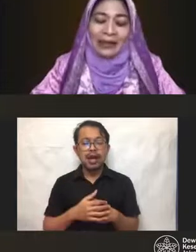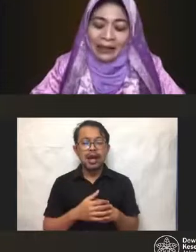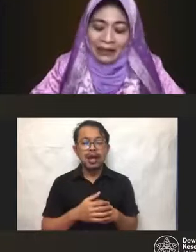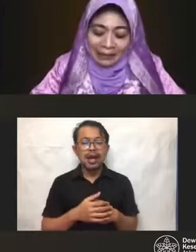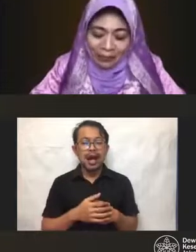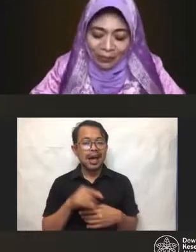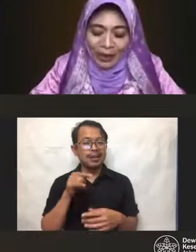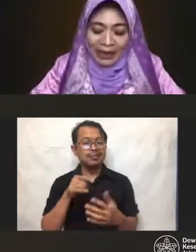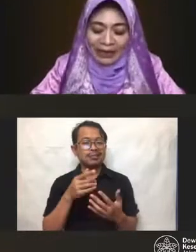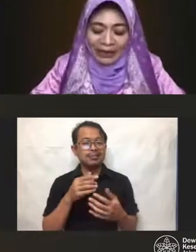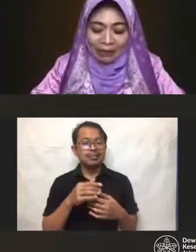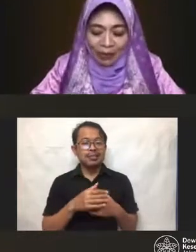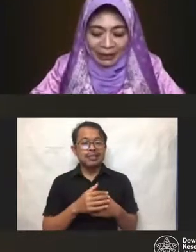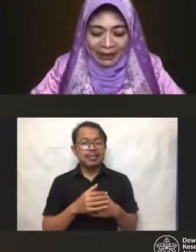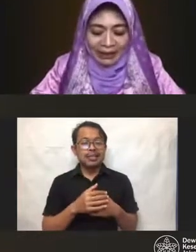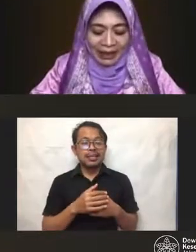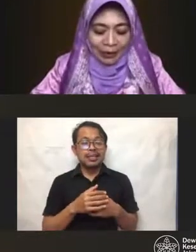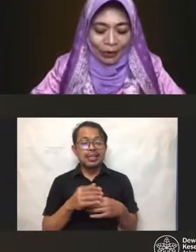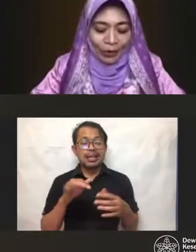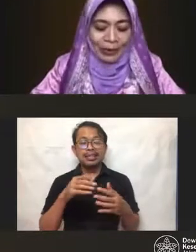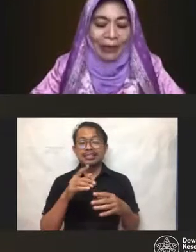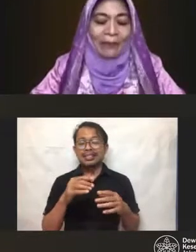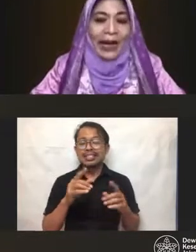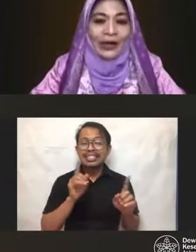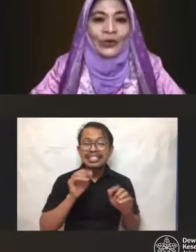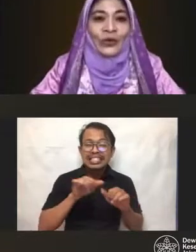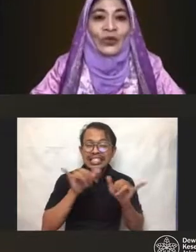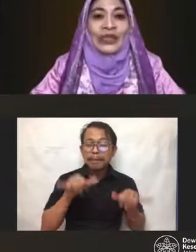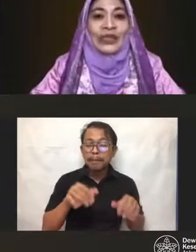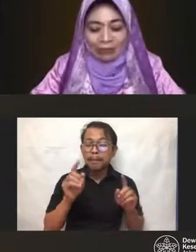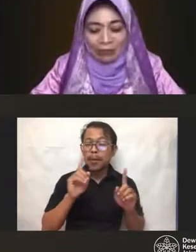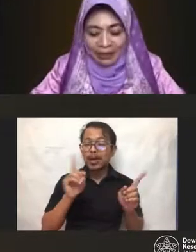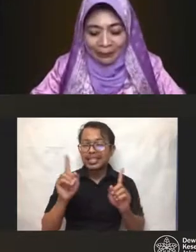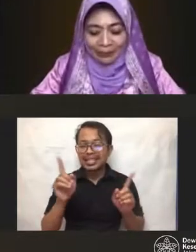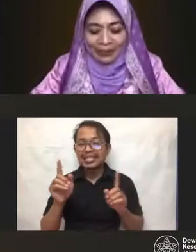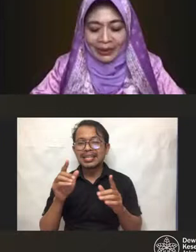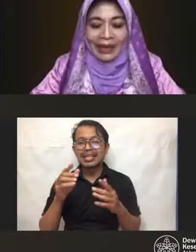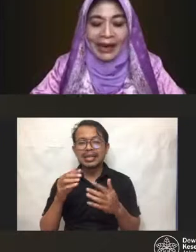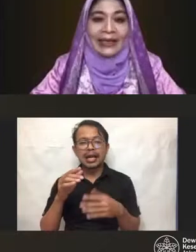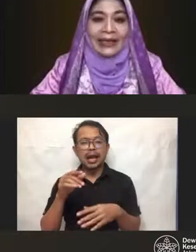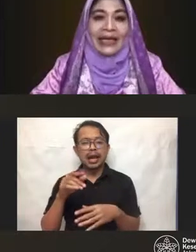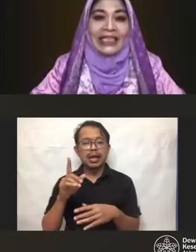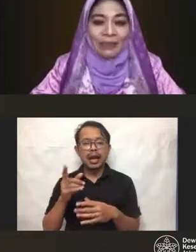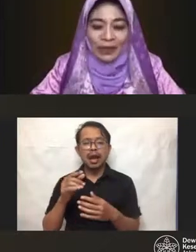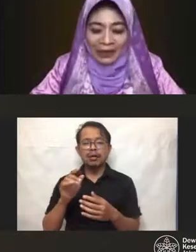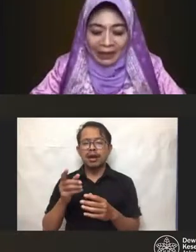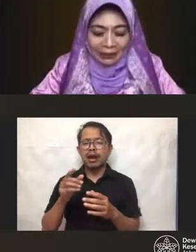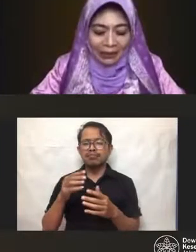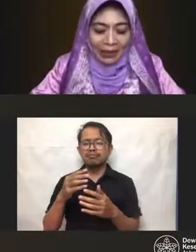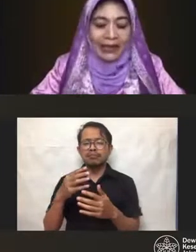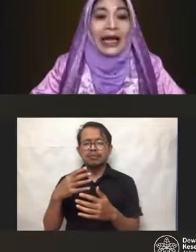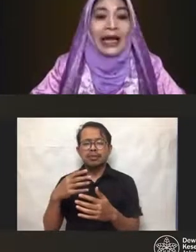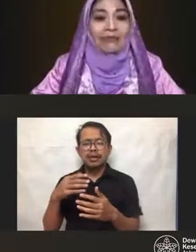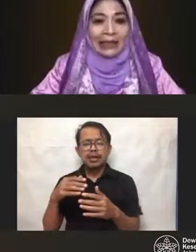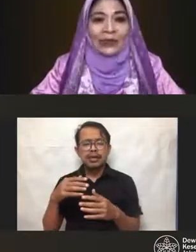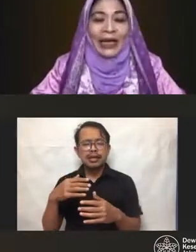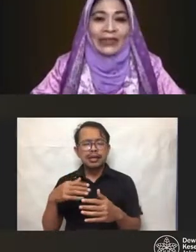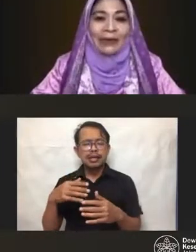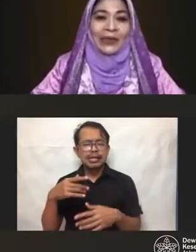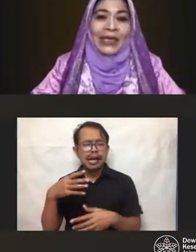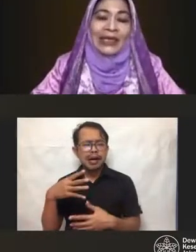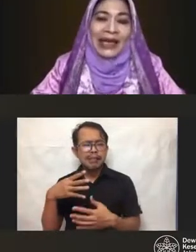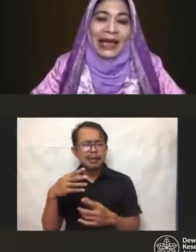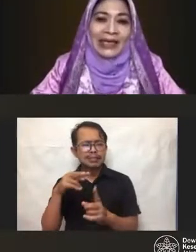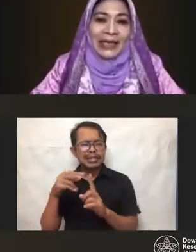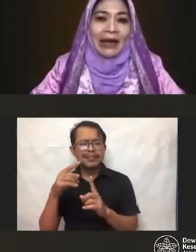penghapusan semua sistem politik dan ekonomi yang mengandung unsur despotik, tiranik, eksploitatif, dan